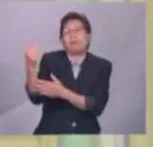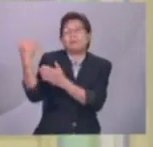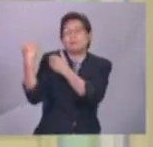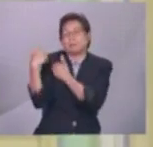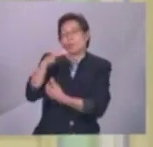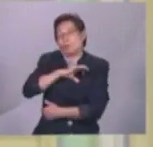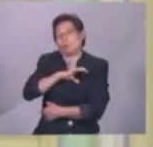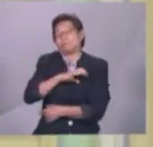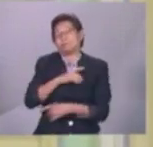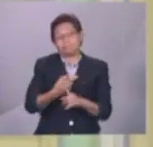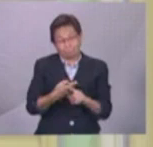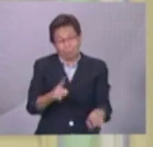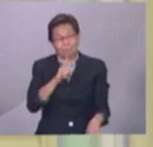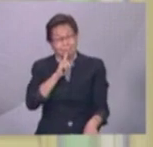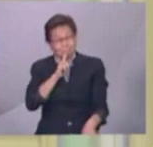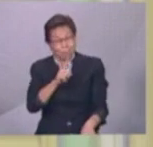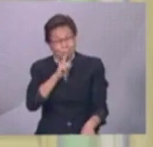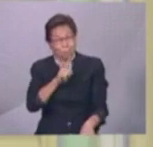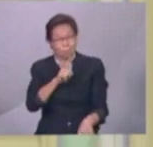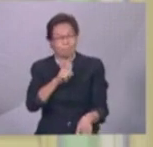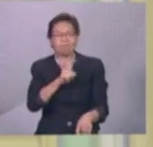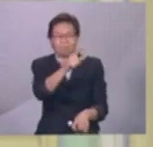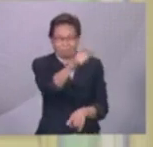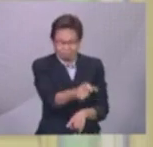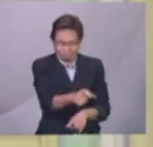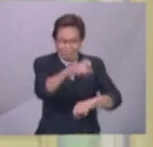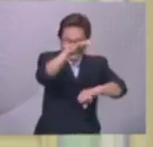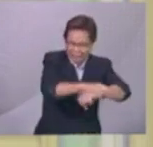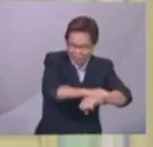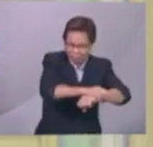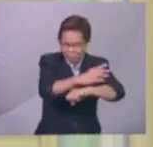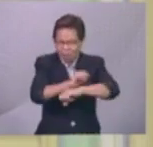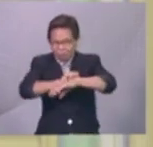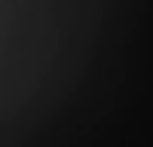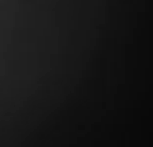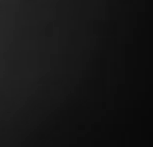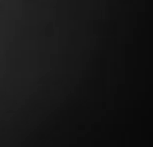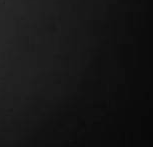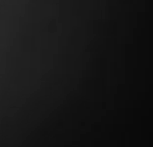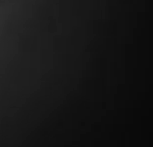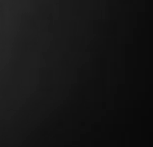tetapi yang pasti mereka akan ditangkap dan akan dituduh di mahkamah.